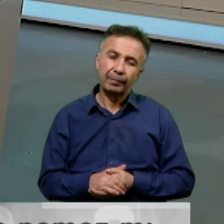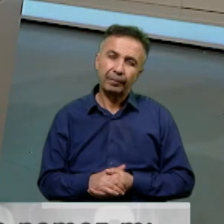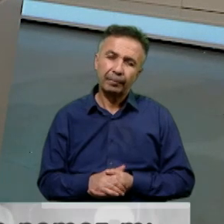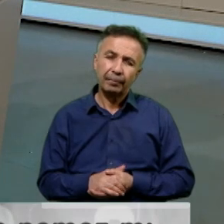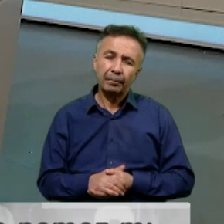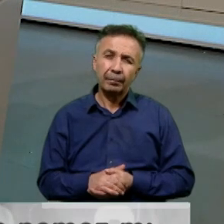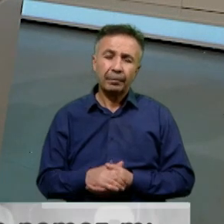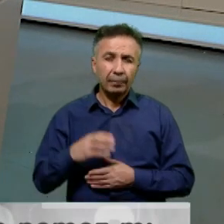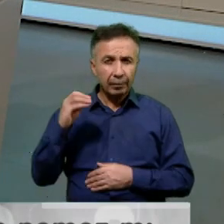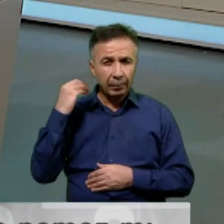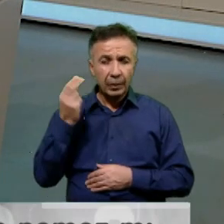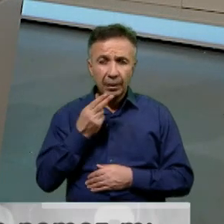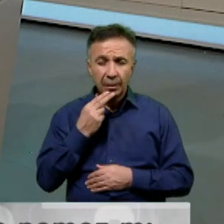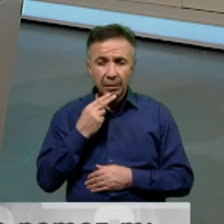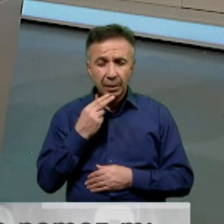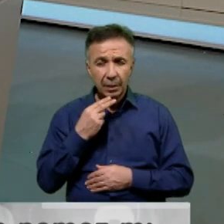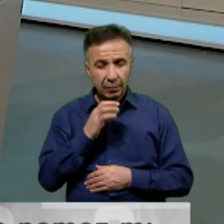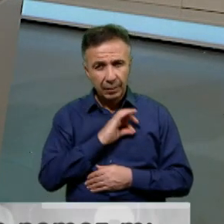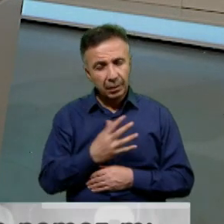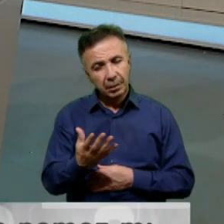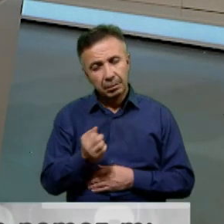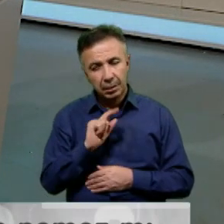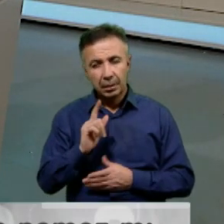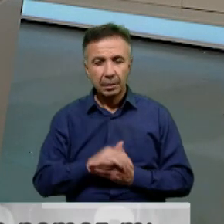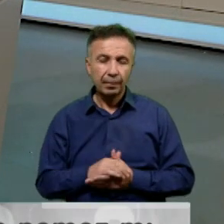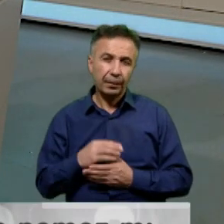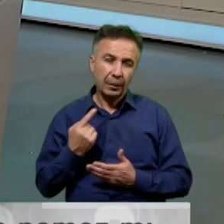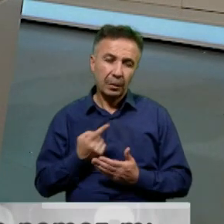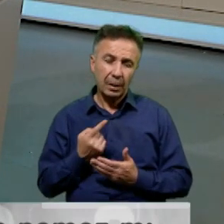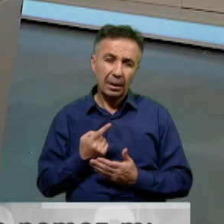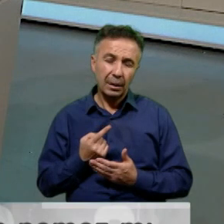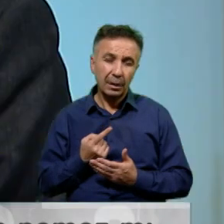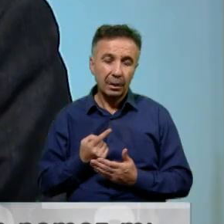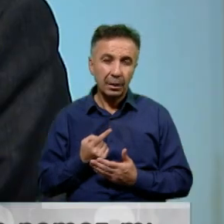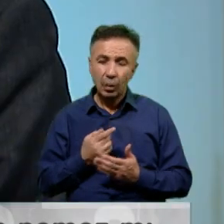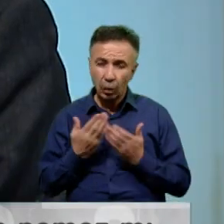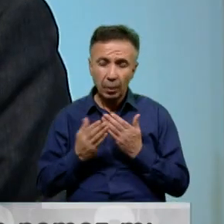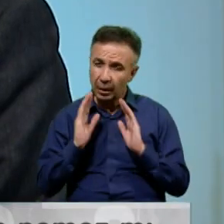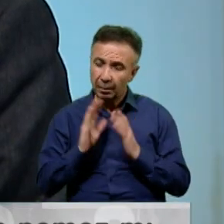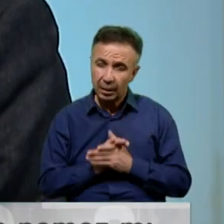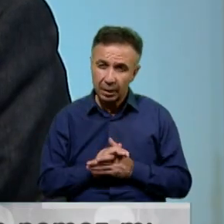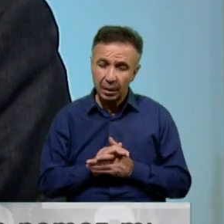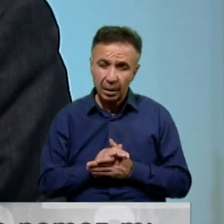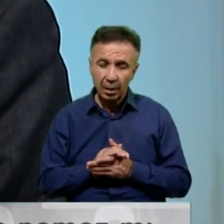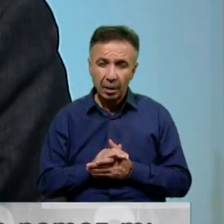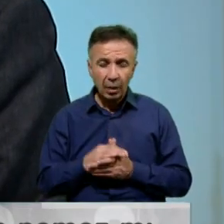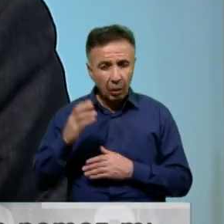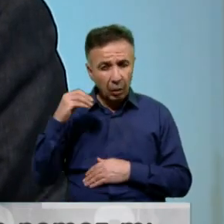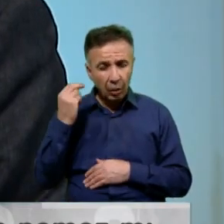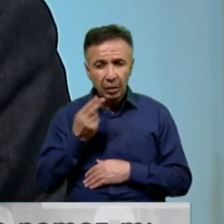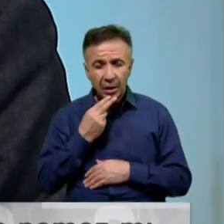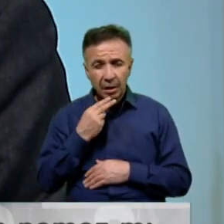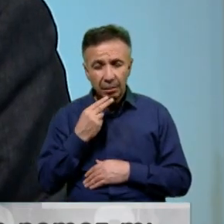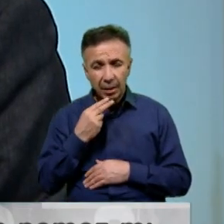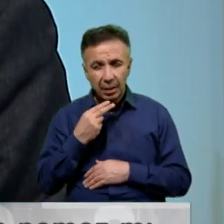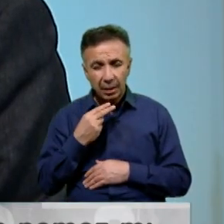hoca hanımlardan istifade etmeli. Yani Kur'an'la hemhal olsun. sohbetlere gitsin. Mesela hoca hanımlar mutlaka